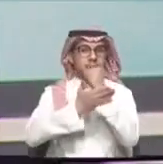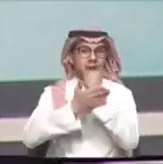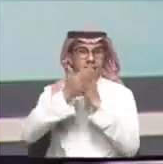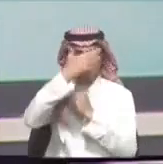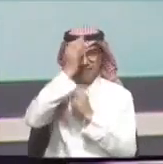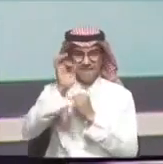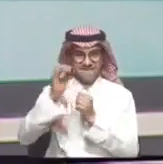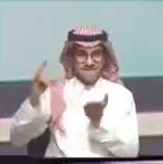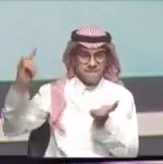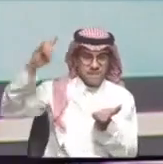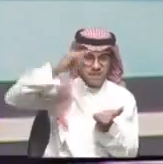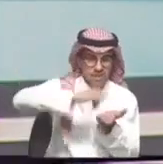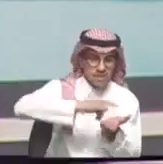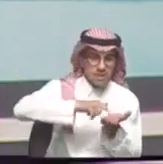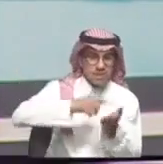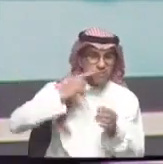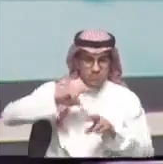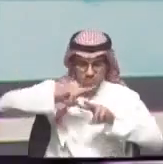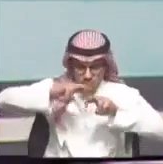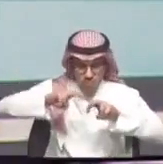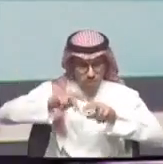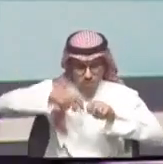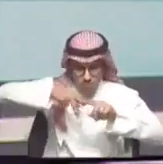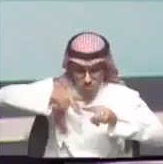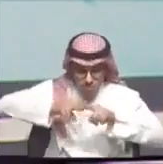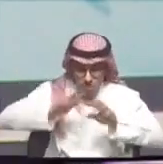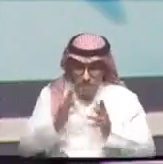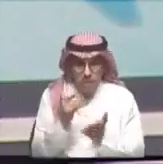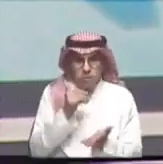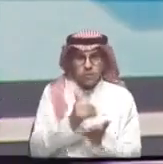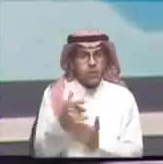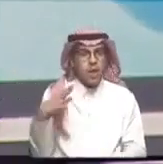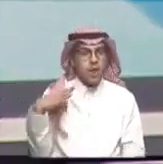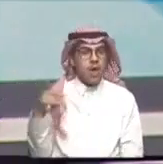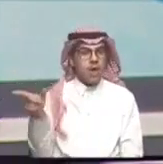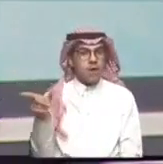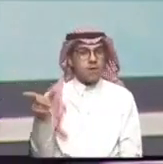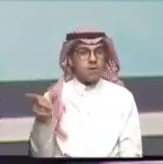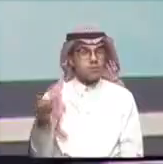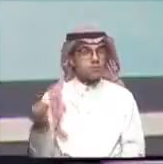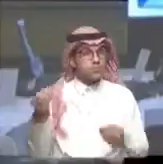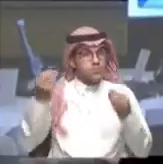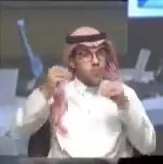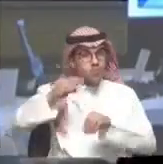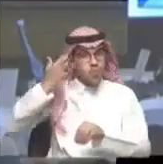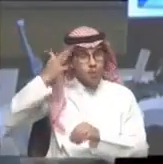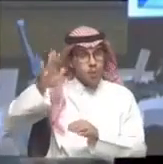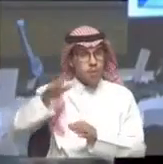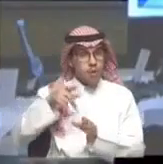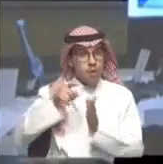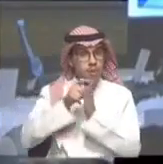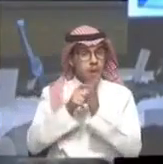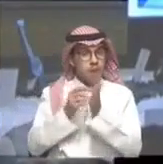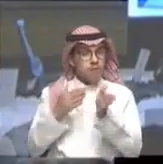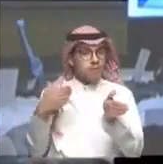أن الطائرة إيرانية الصنع، ومعتبرا ذلك انتهاكا صارخا للقوانين الدولية.